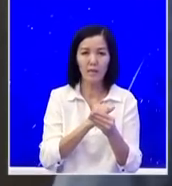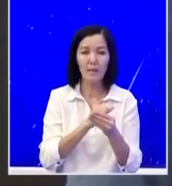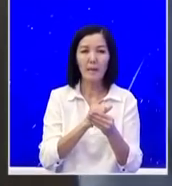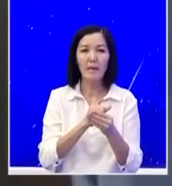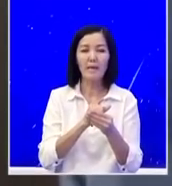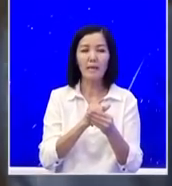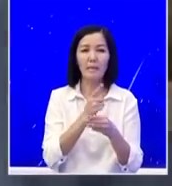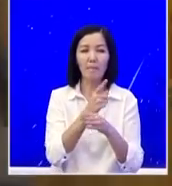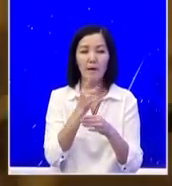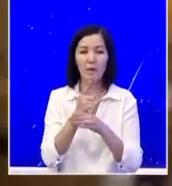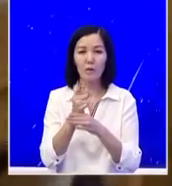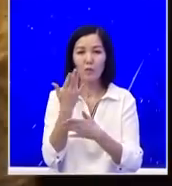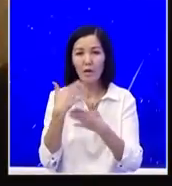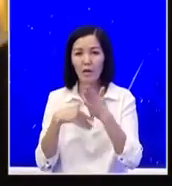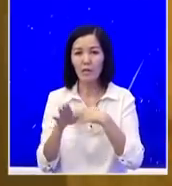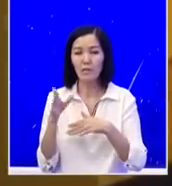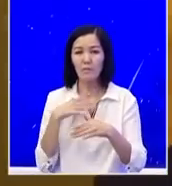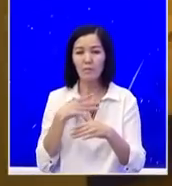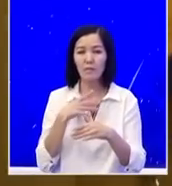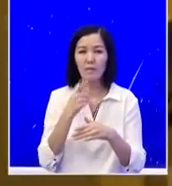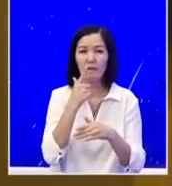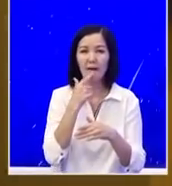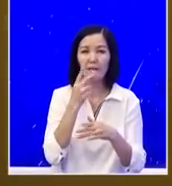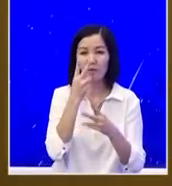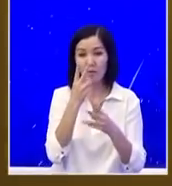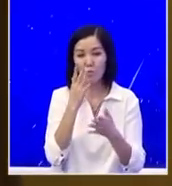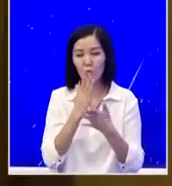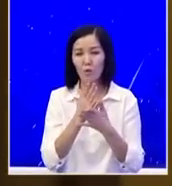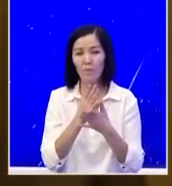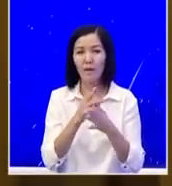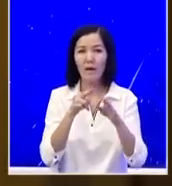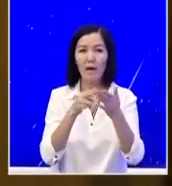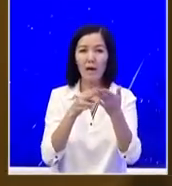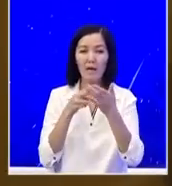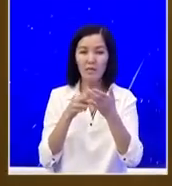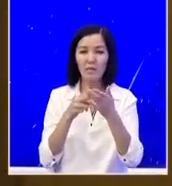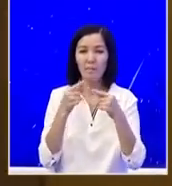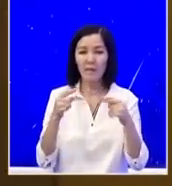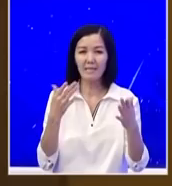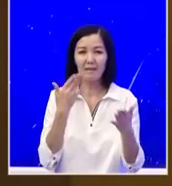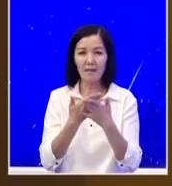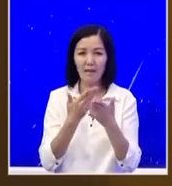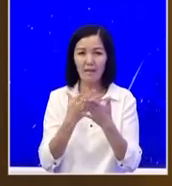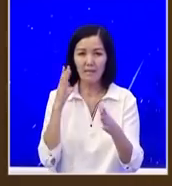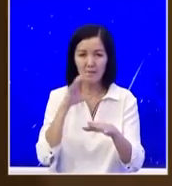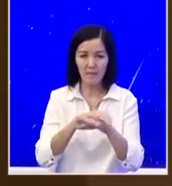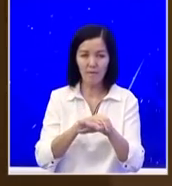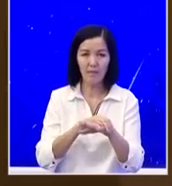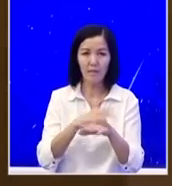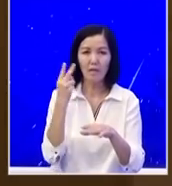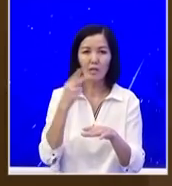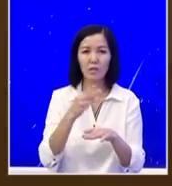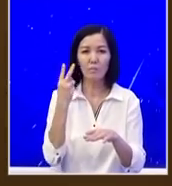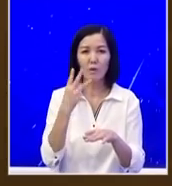кетпек болғандар көлігінен қан ізі бар 2 ұңғылы аңшы мылтығымен басқа да дәлелдер табылды. 23,